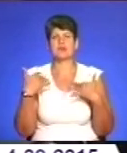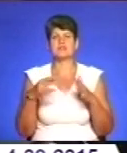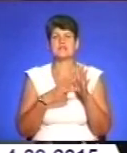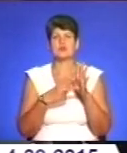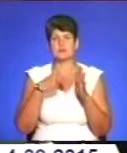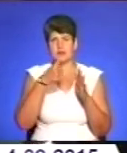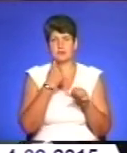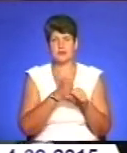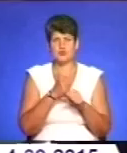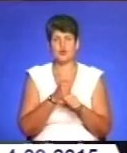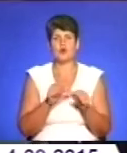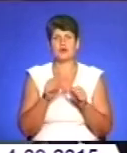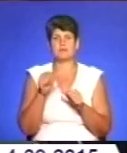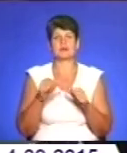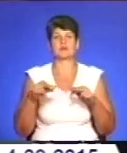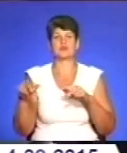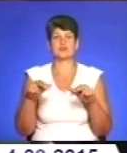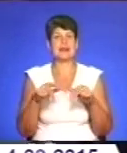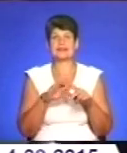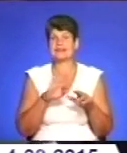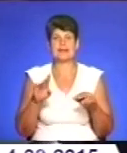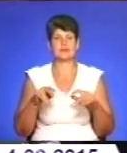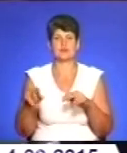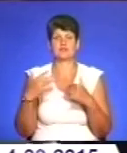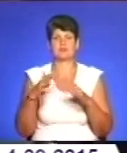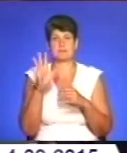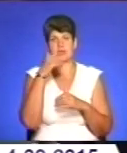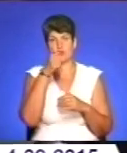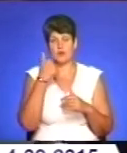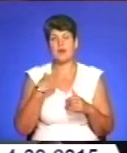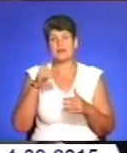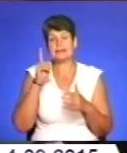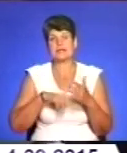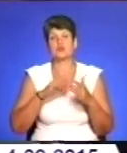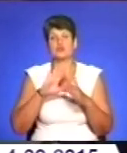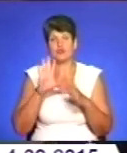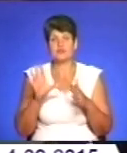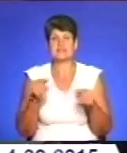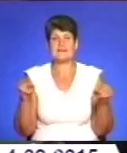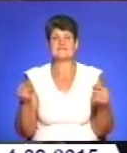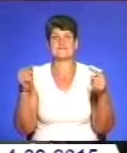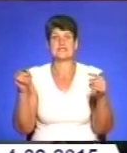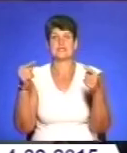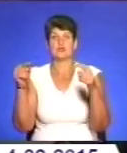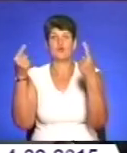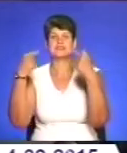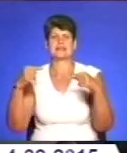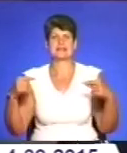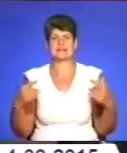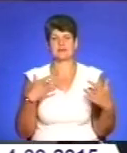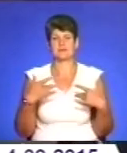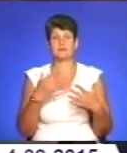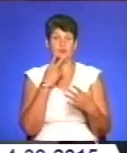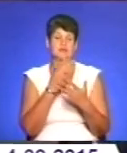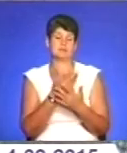працюю, деякі постановки не танцювалися 5 років вже. Але маю надію, що все відновиться, різний репертуар буде і глядачам буде